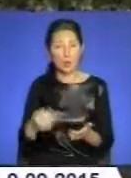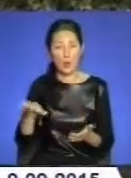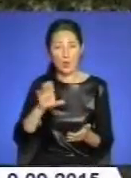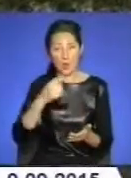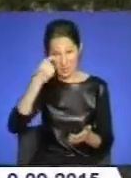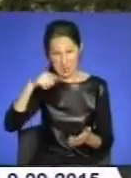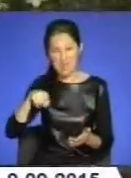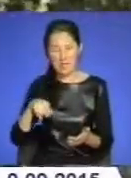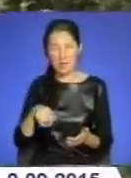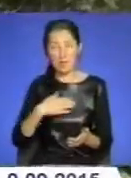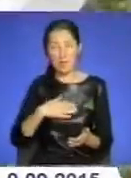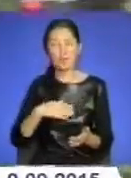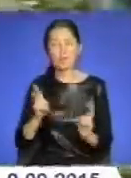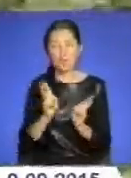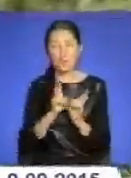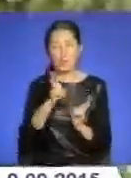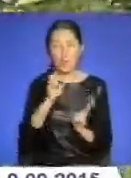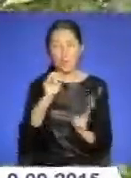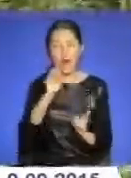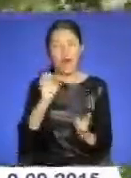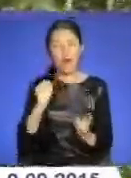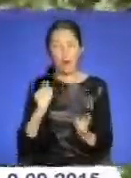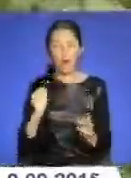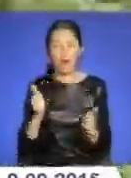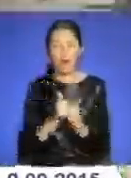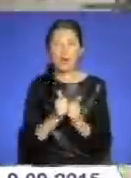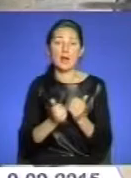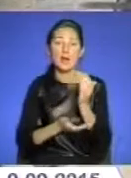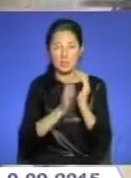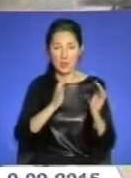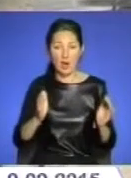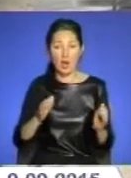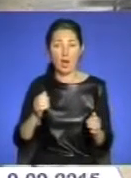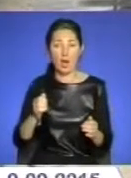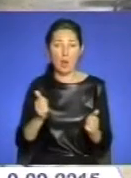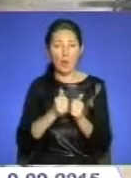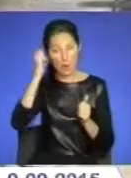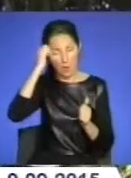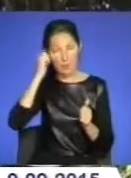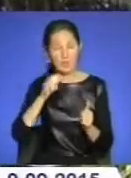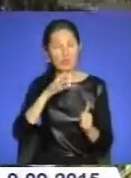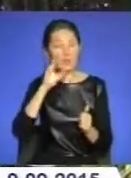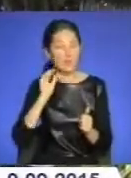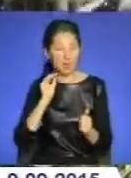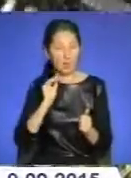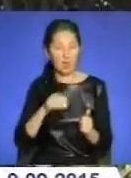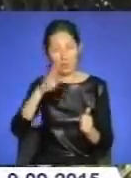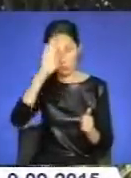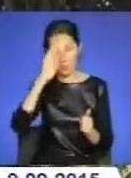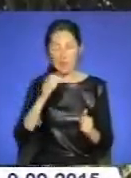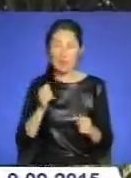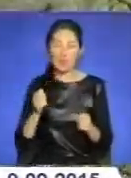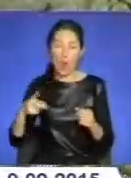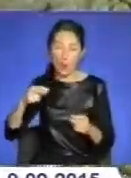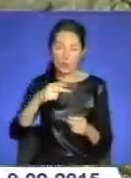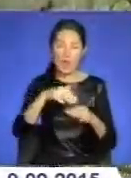біля пам'ятника Тарасу Шевченку. Чоловік саме впорядковував кущі, приїхав зі своїми інструментами. Цікаво розповідав про рослини, які ростуть у парку,